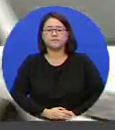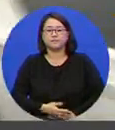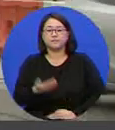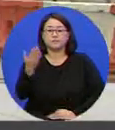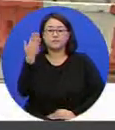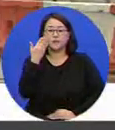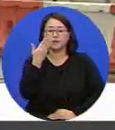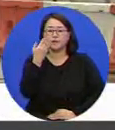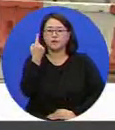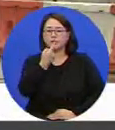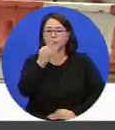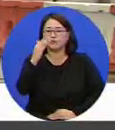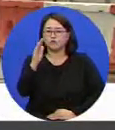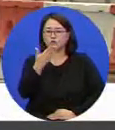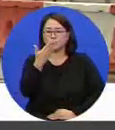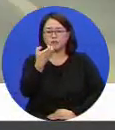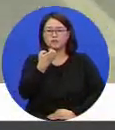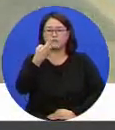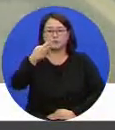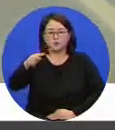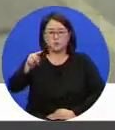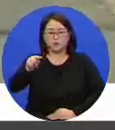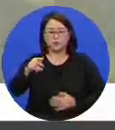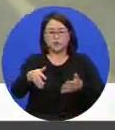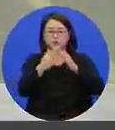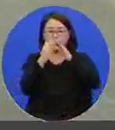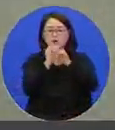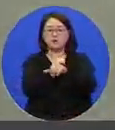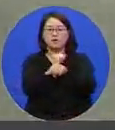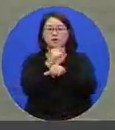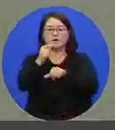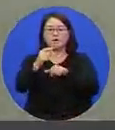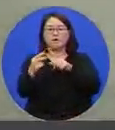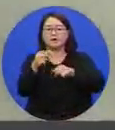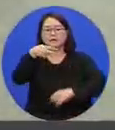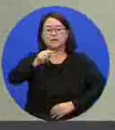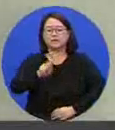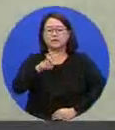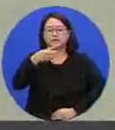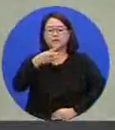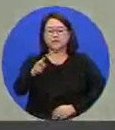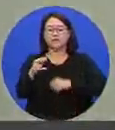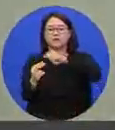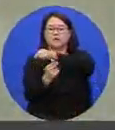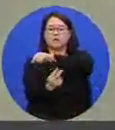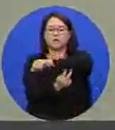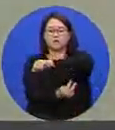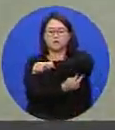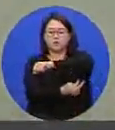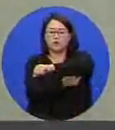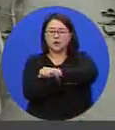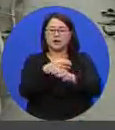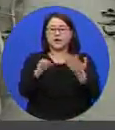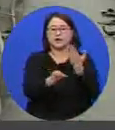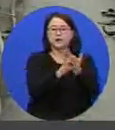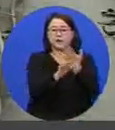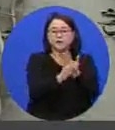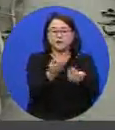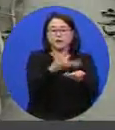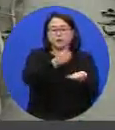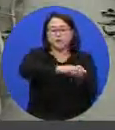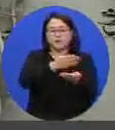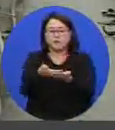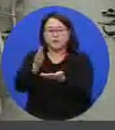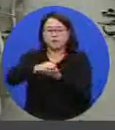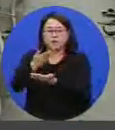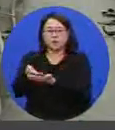지난 92년에 준공된 산내교입니다. 땜질 포장을 되풀이하면서 도로 노면은 누더기처럼 변했습니다. 비가 오거나 눈이